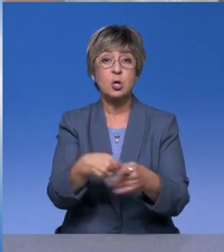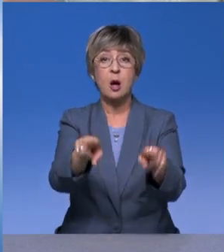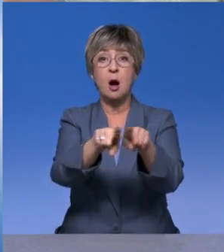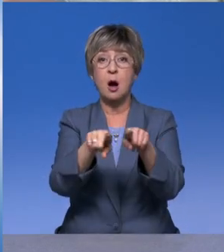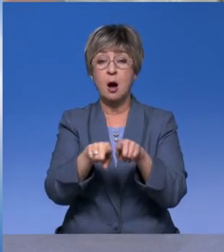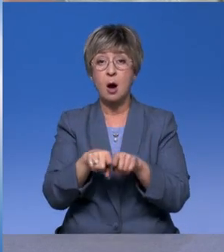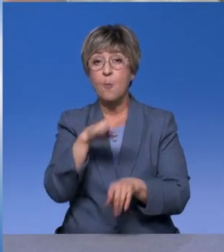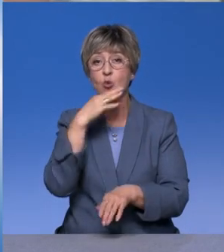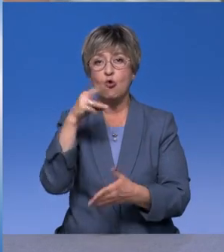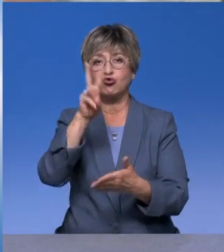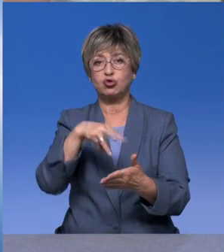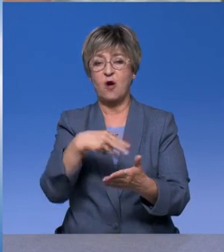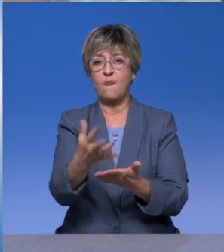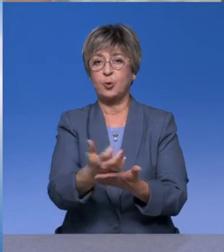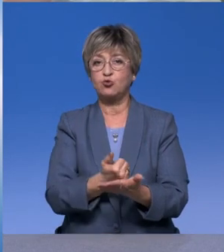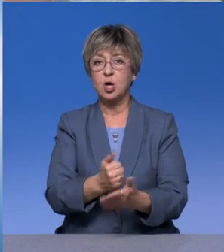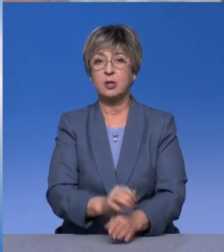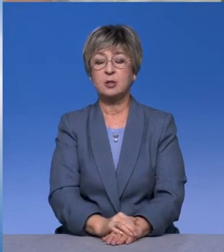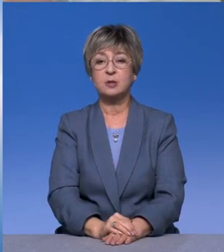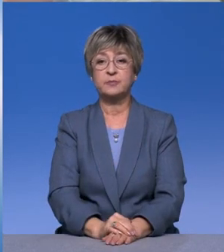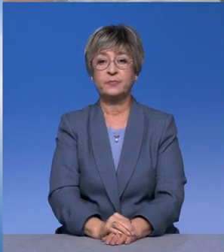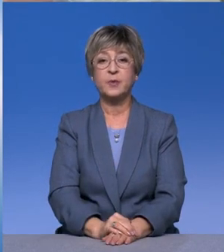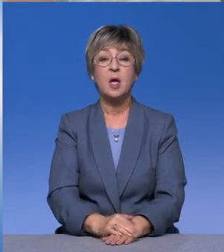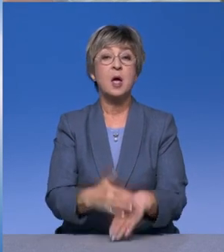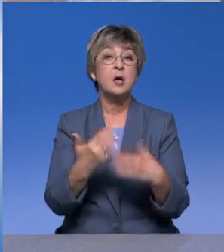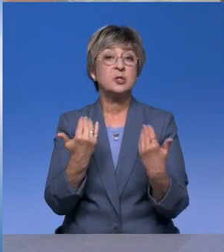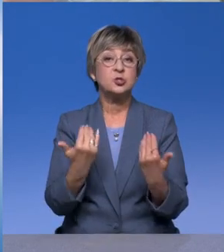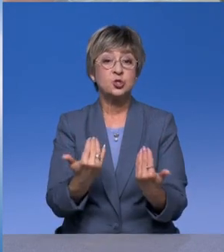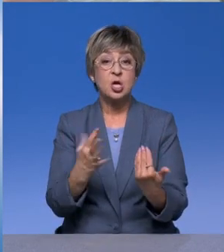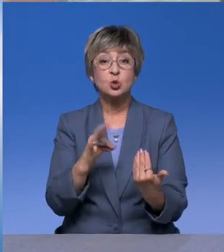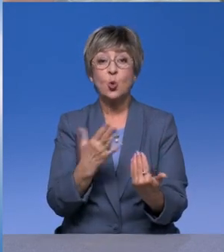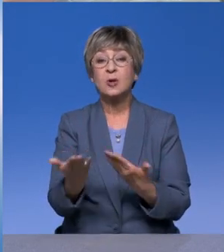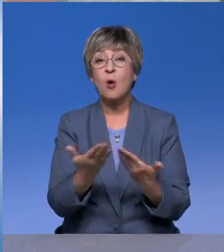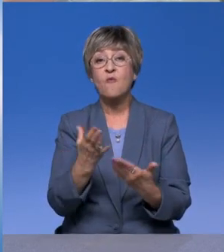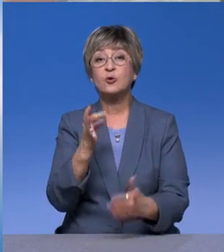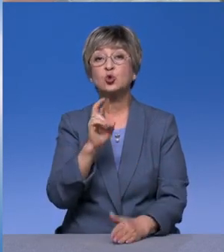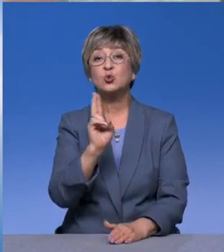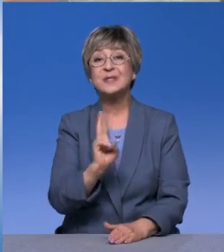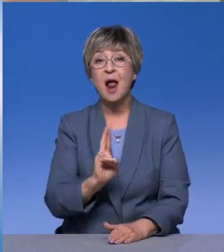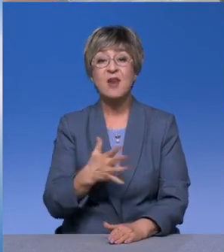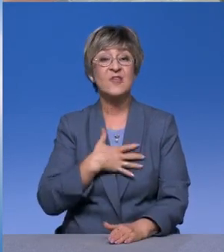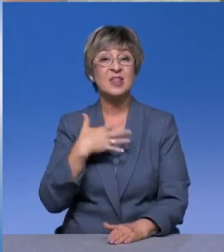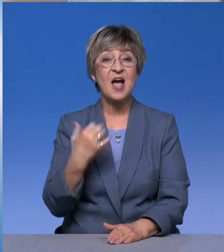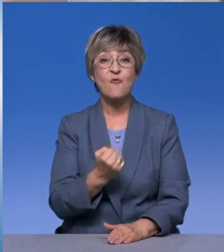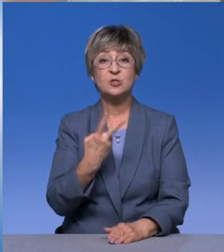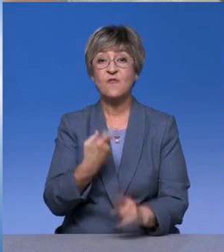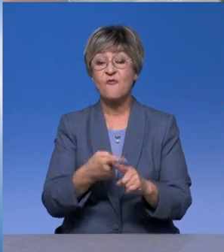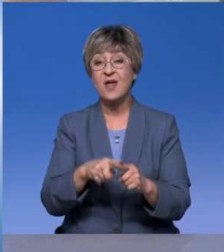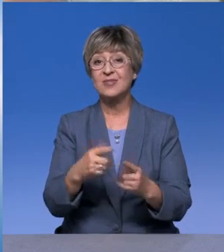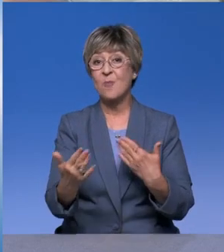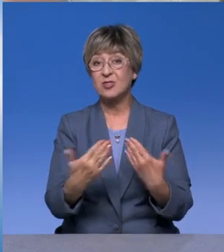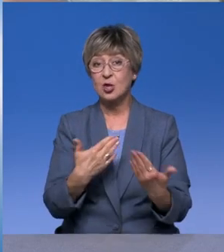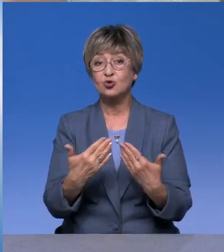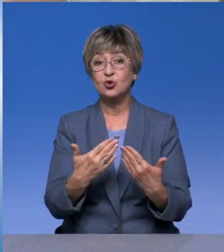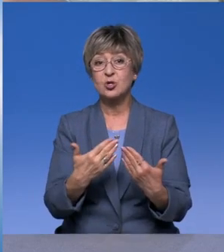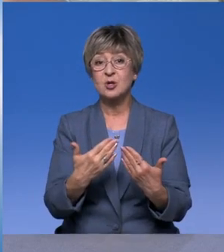сразу много штрафов. То есть сейчас от какого-то социального недовольства в этом отношении, ну, наверное, вот тот